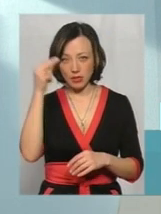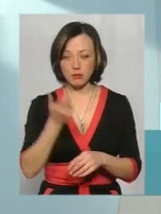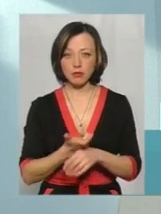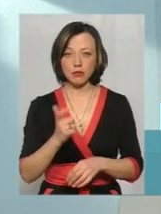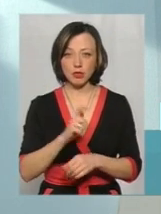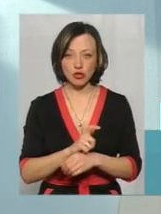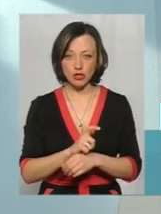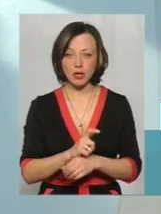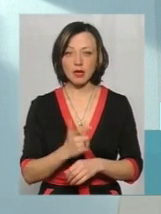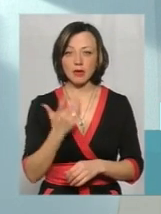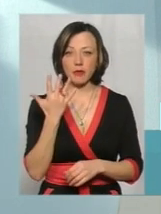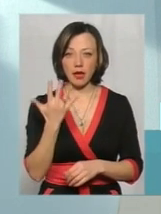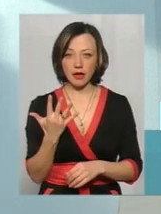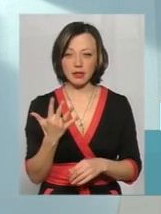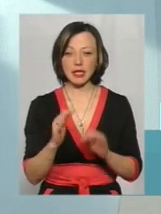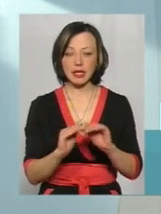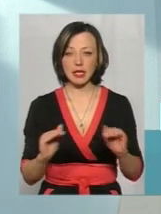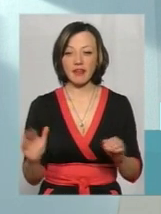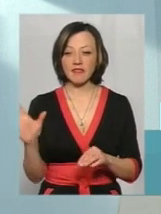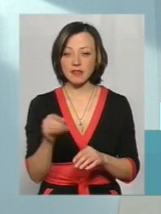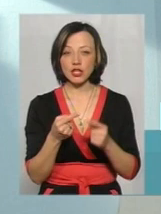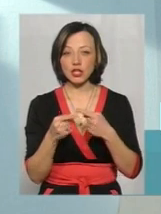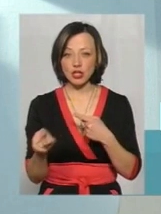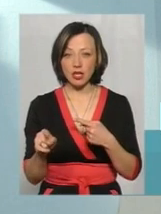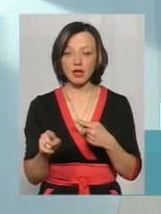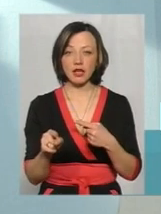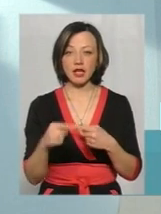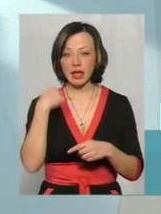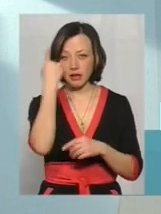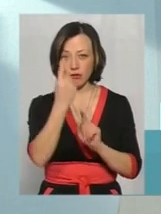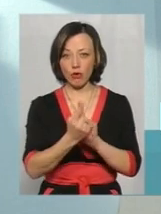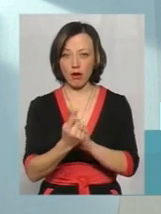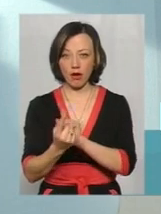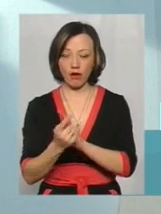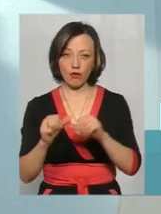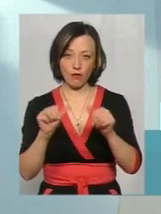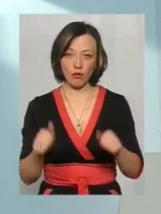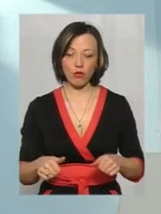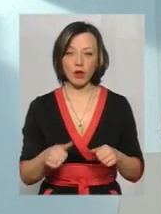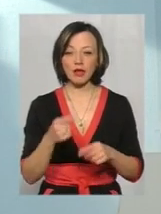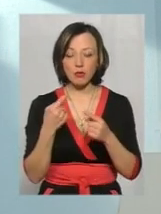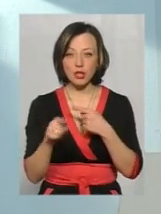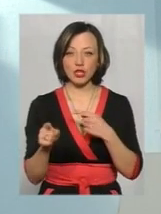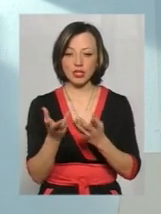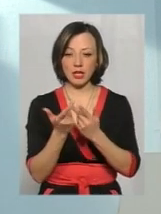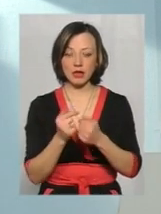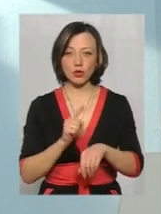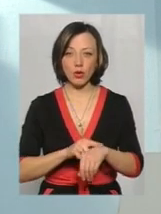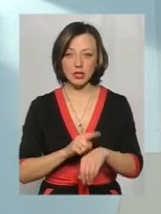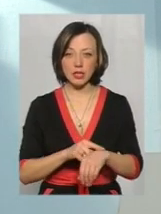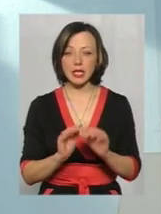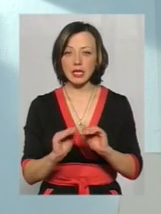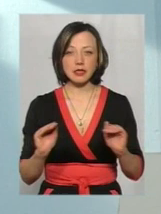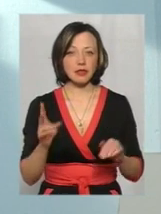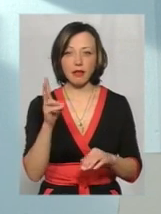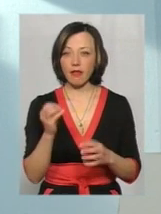більше 5 учнів. В всіх інших класах діти навчаються з індивідуальною формою навчання. Там інша кількість годин. Діти